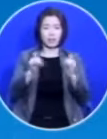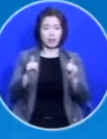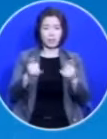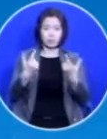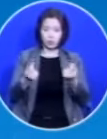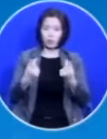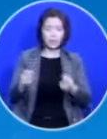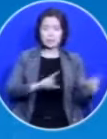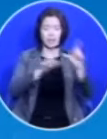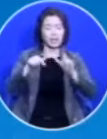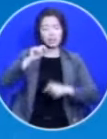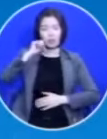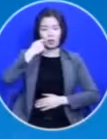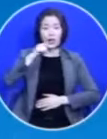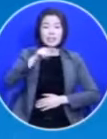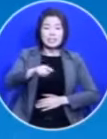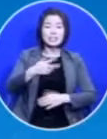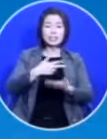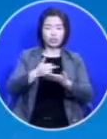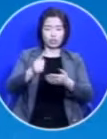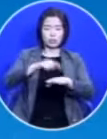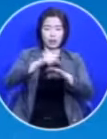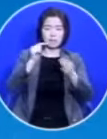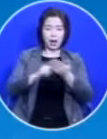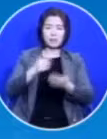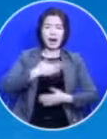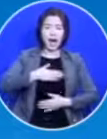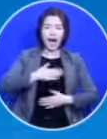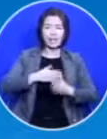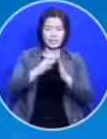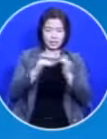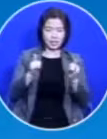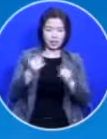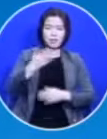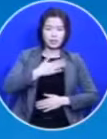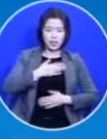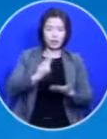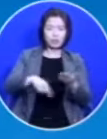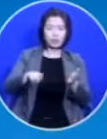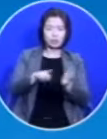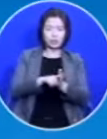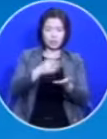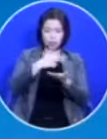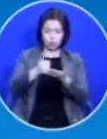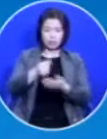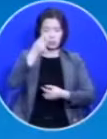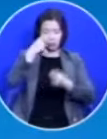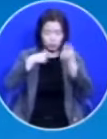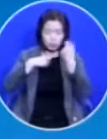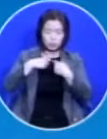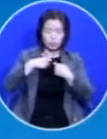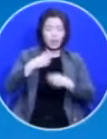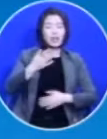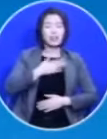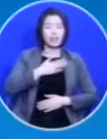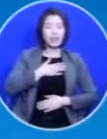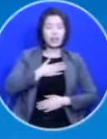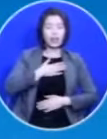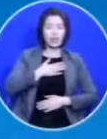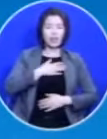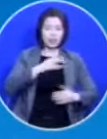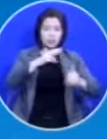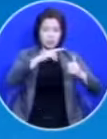삽니다 그 주님의 마음을 아는 사람 나를 위한 주님의 눈물 그리고 내가 나를